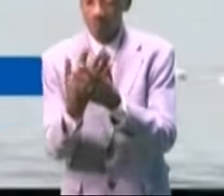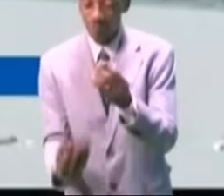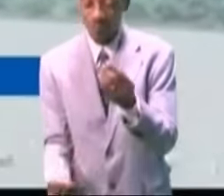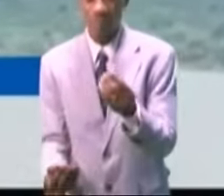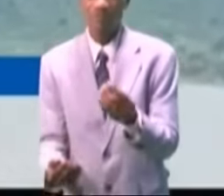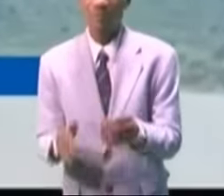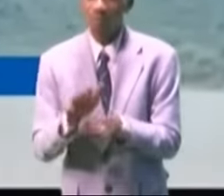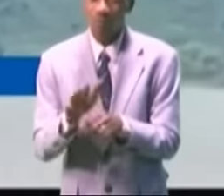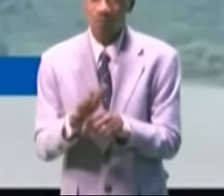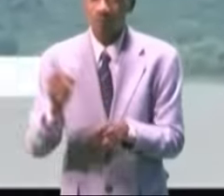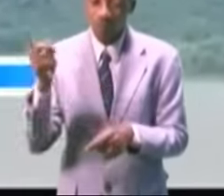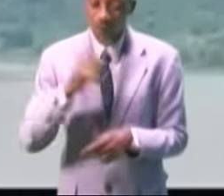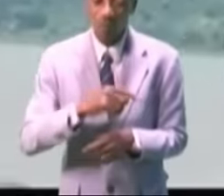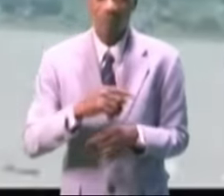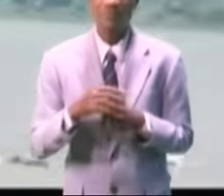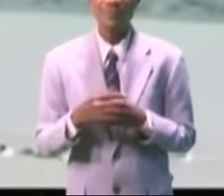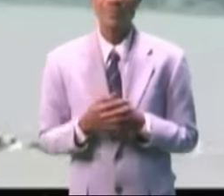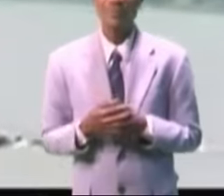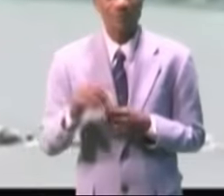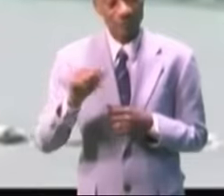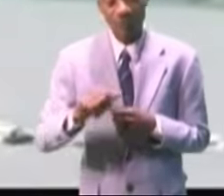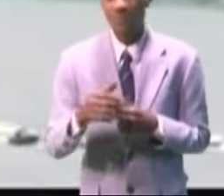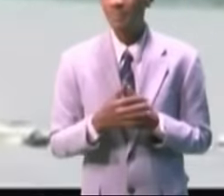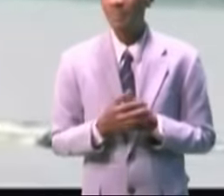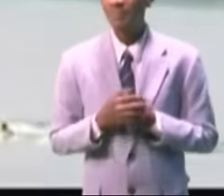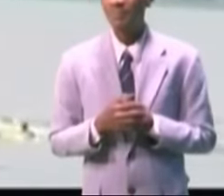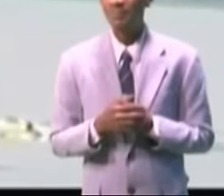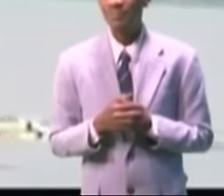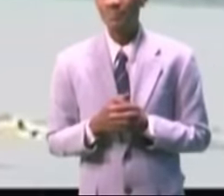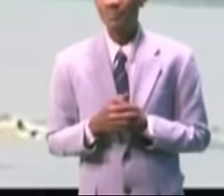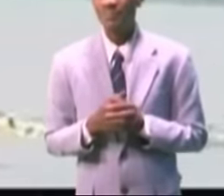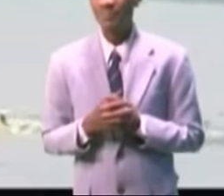monnaie courante dans les secteurs lacustres.